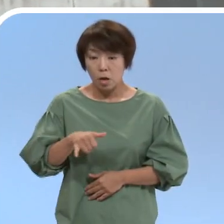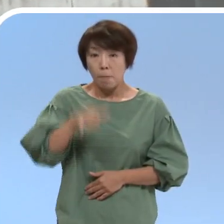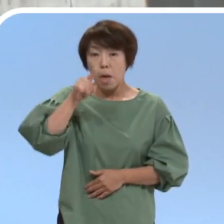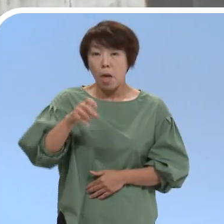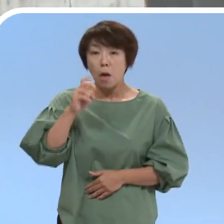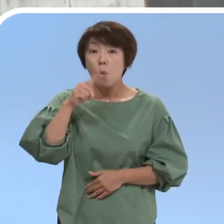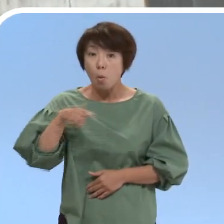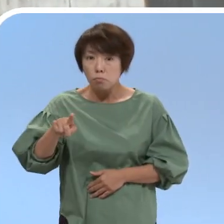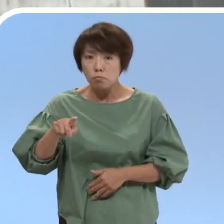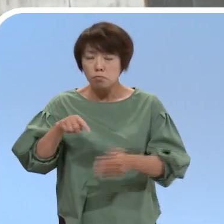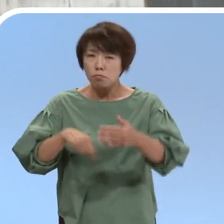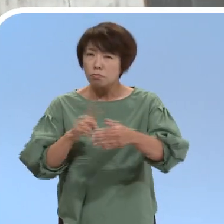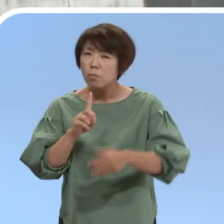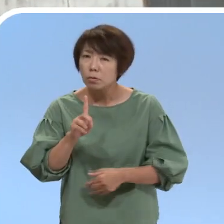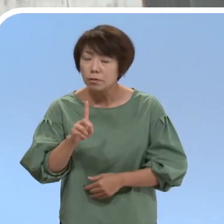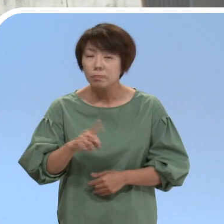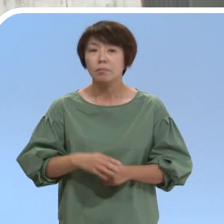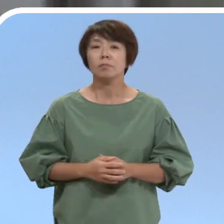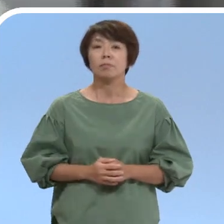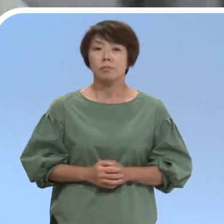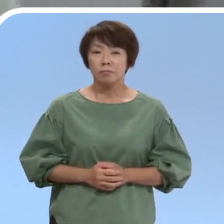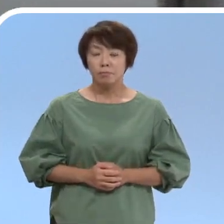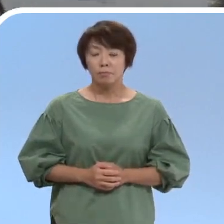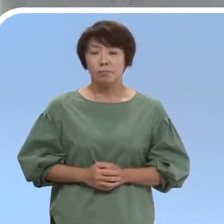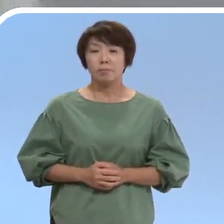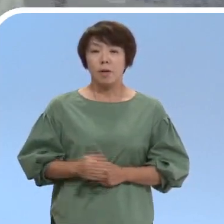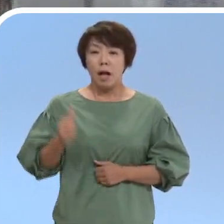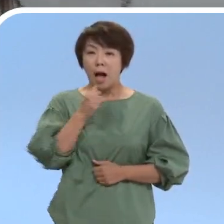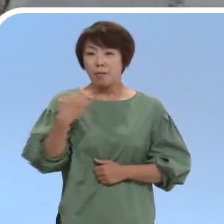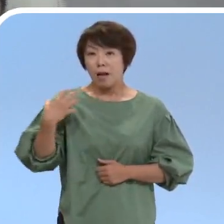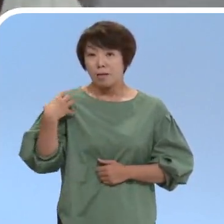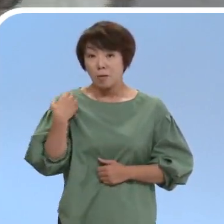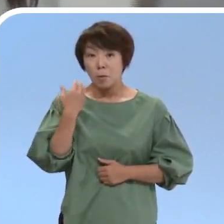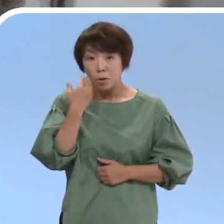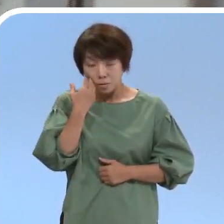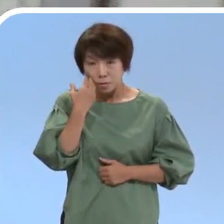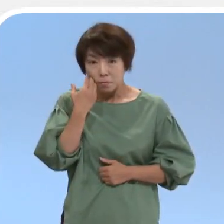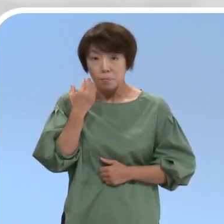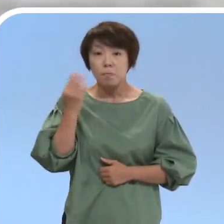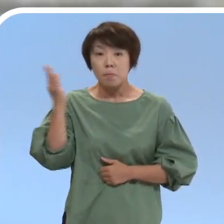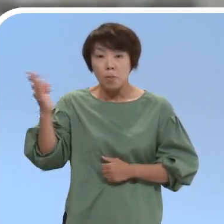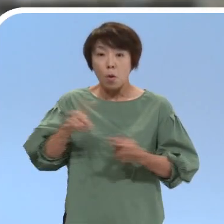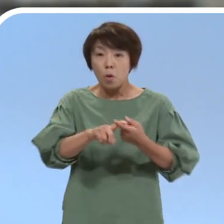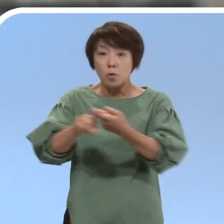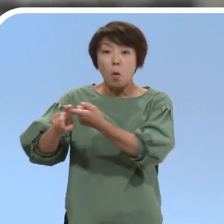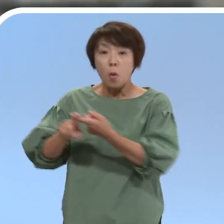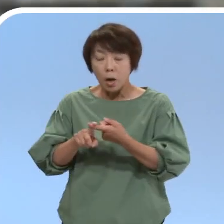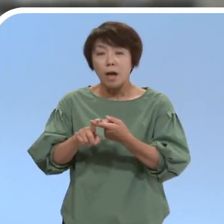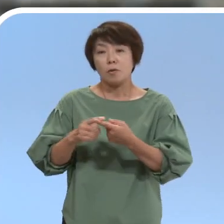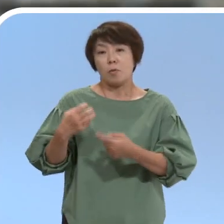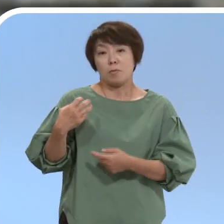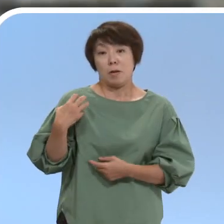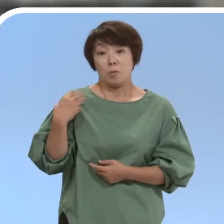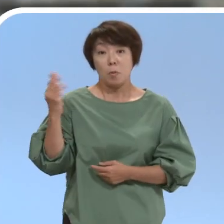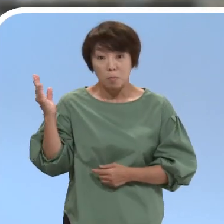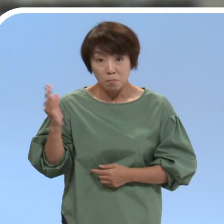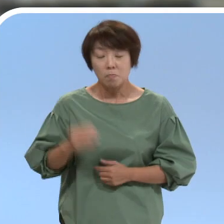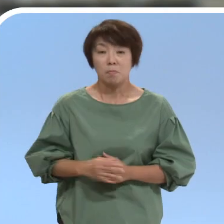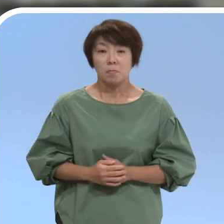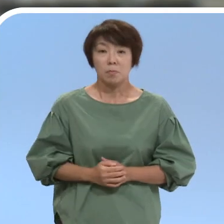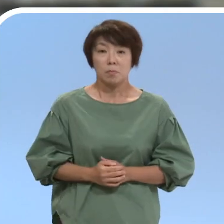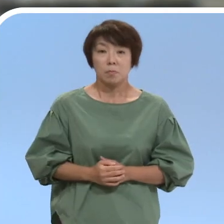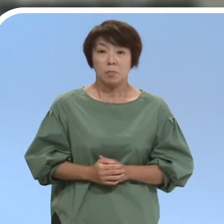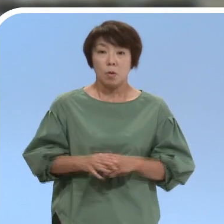のペーロンっていうのは何なんでしょうね。 すいません、こんにちは。 案内してくれるのはあいおいペーロン協会のヤハリさ